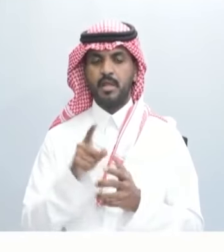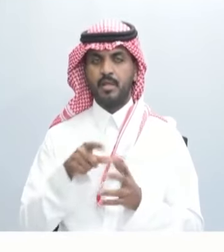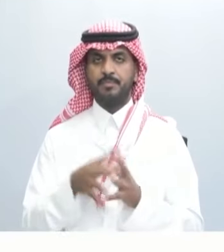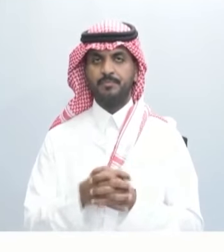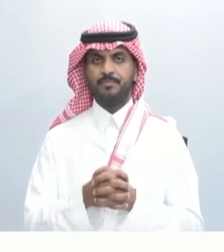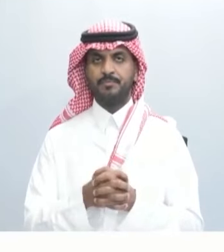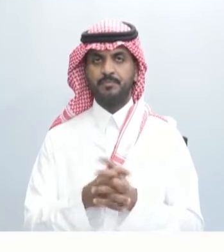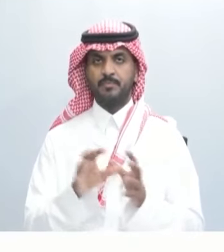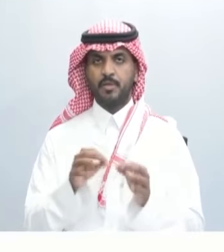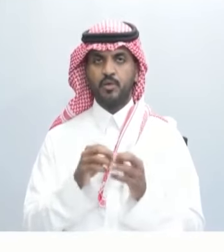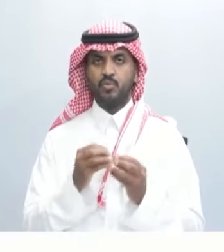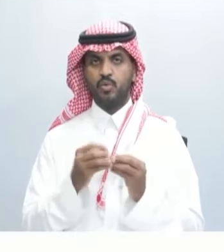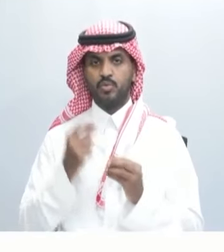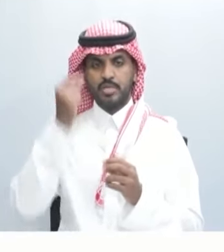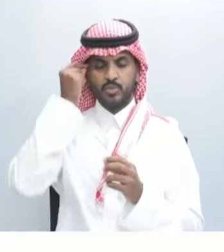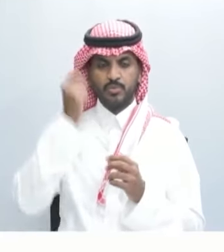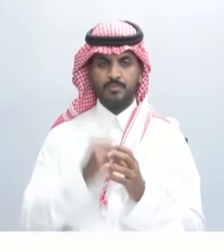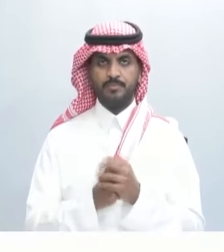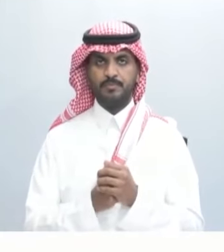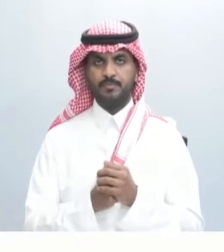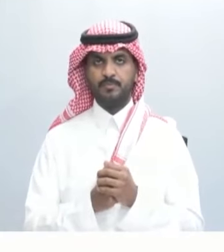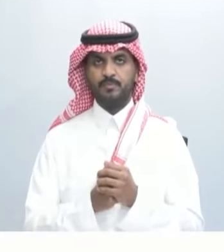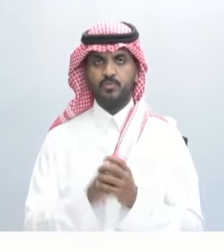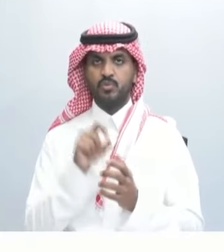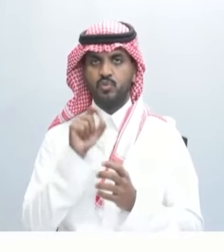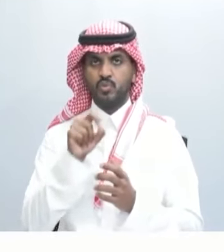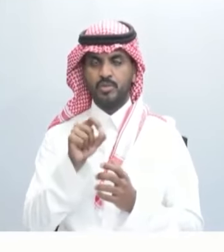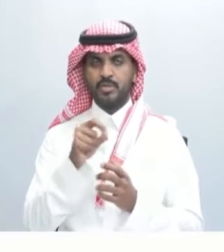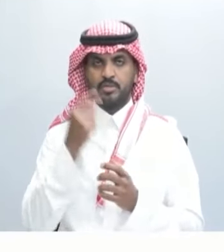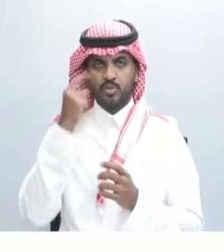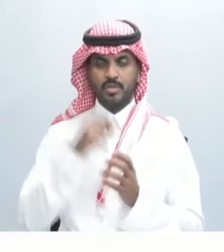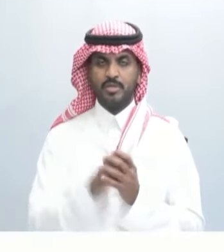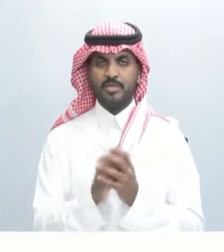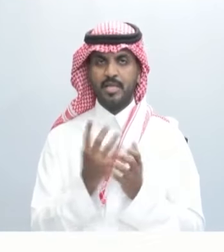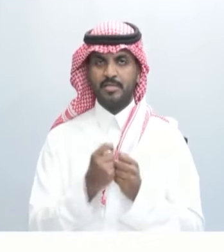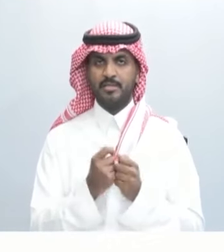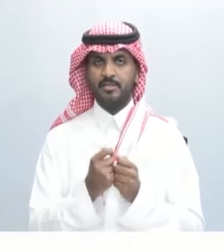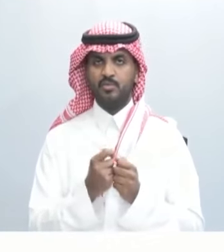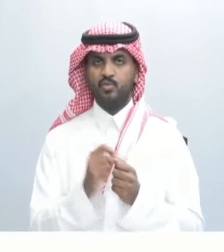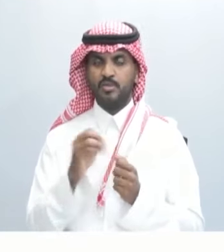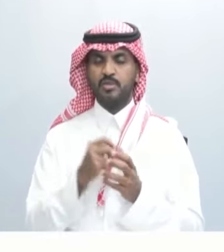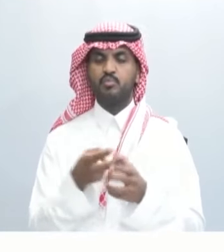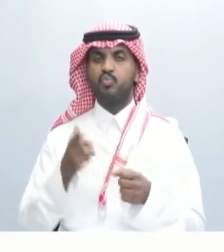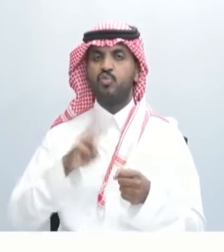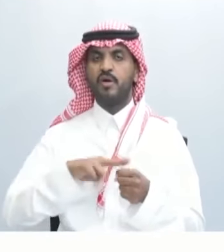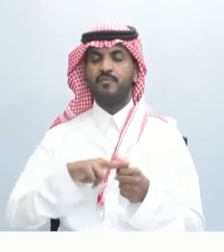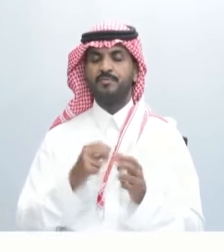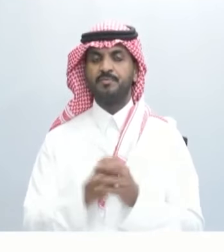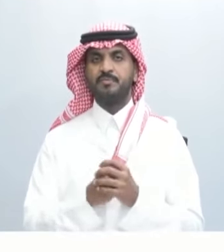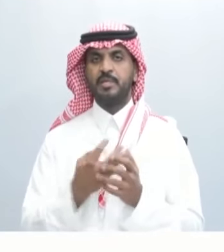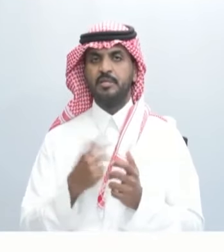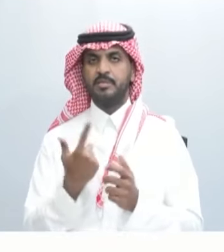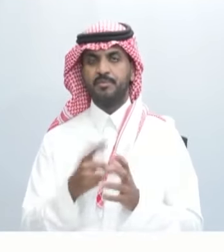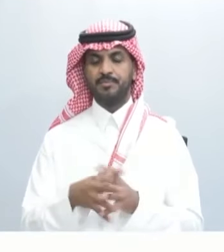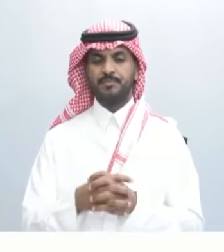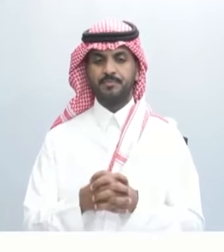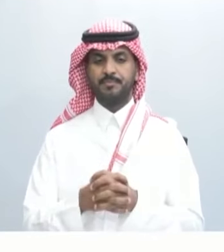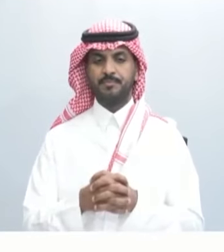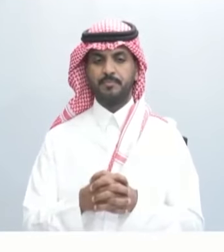ناخذ اللون الاسود ونضع نقطه سوداء عند العدد الذي يمثل مضاعف من مضاعفات العدد سبعه